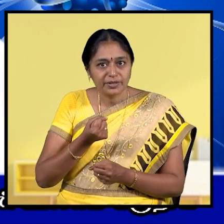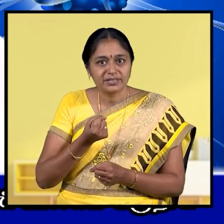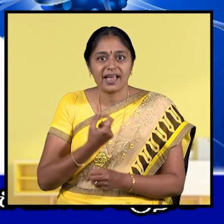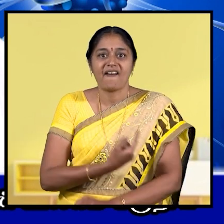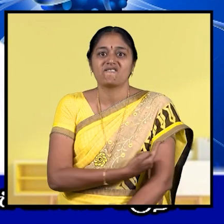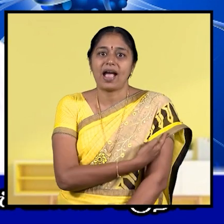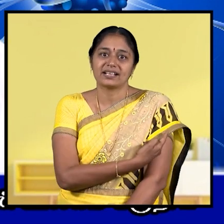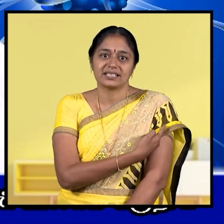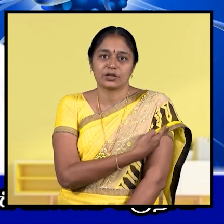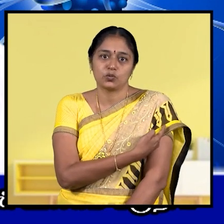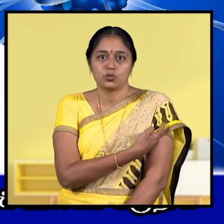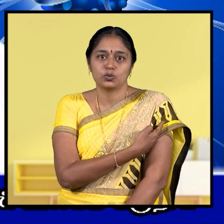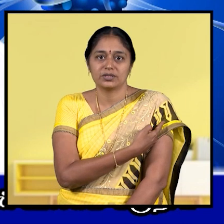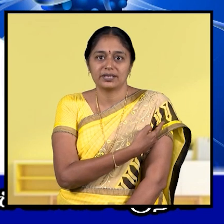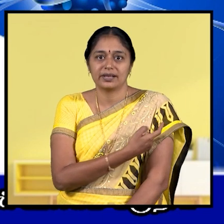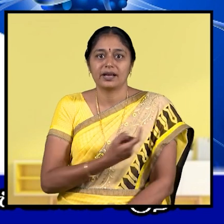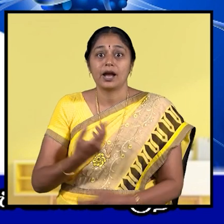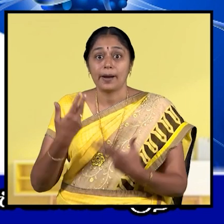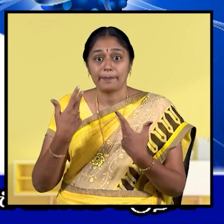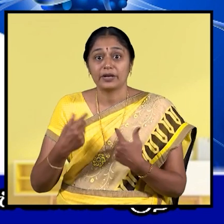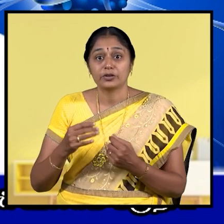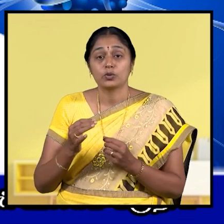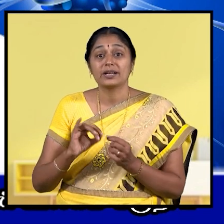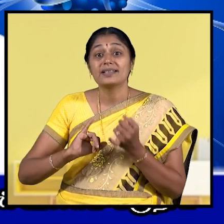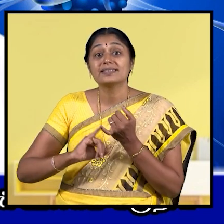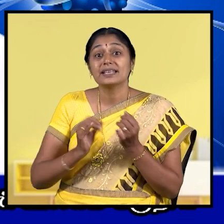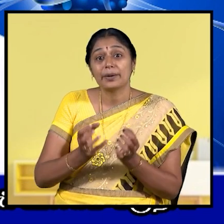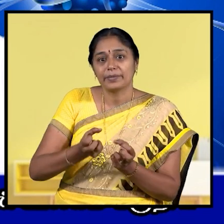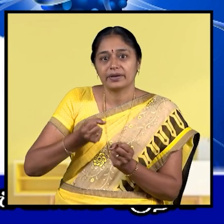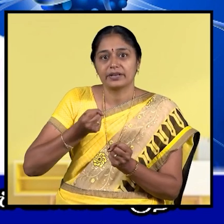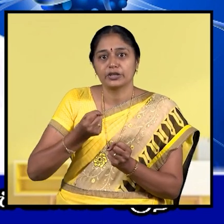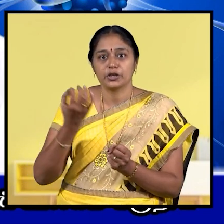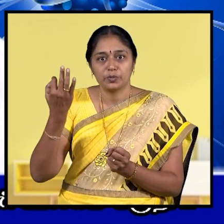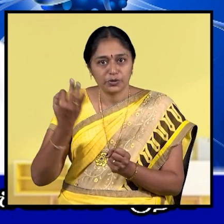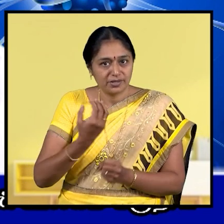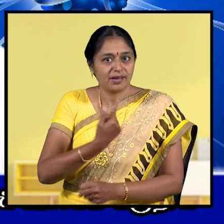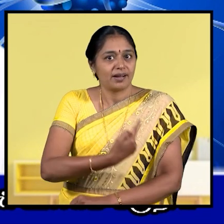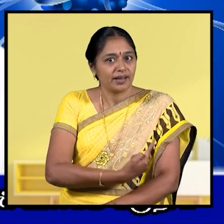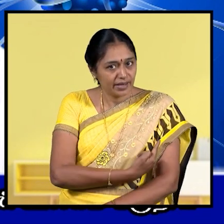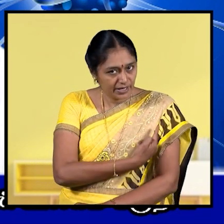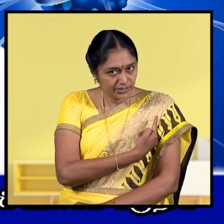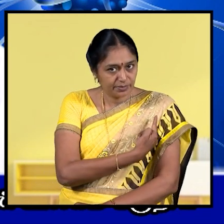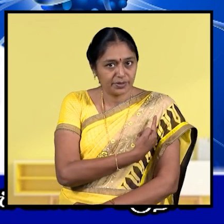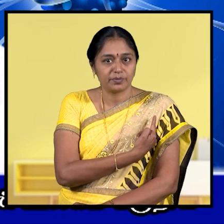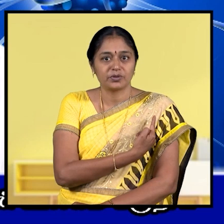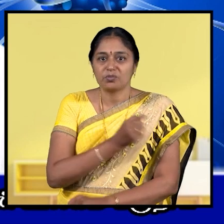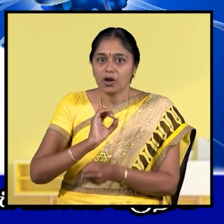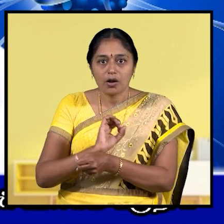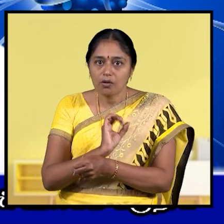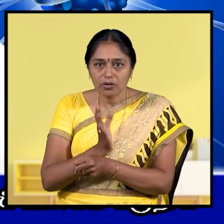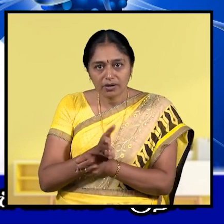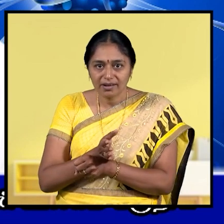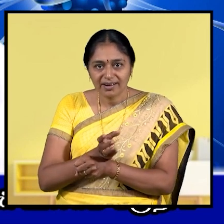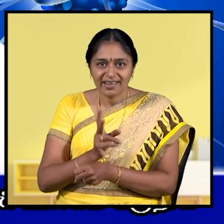உடம்பிலிருந்து எடுக்கக்கூடிய சீரத்தை எடுத்து புதிதாக ஒருவர் ஏற்றும்போது அவருக்கு உடம்பில் வந்து அந்த ஏற்கனவே நோயால் பாதிக்கப்பட்டதை வந்து எப்படி